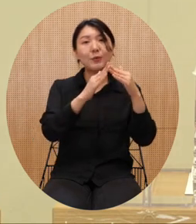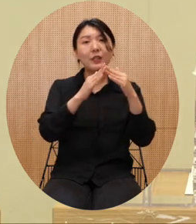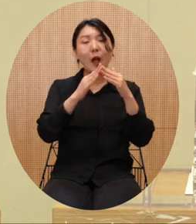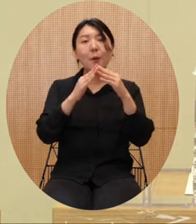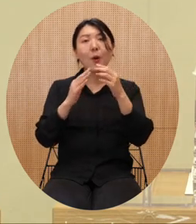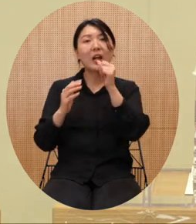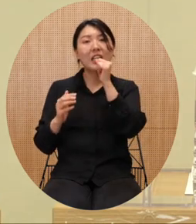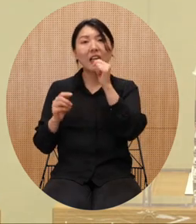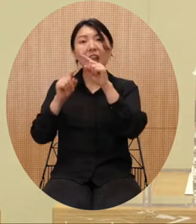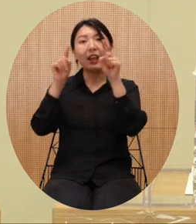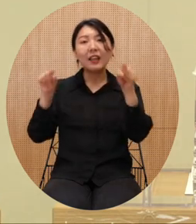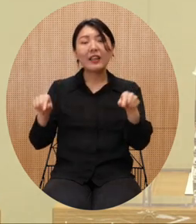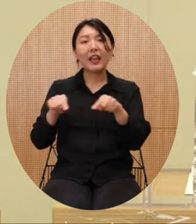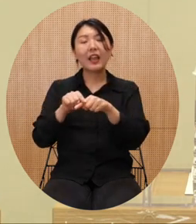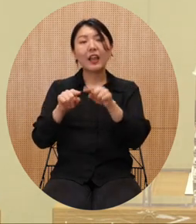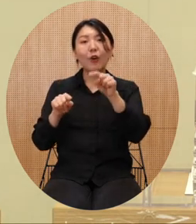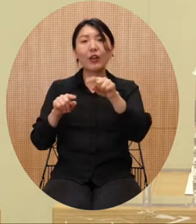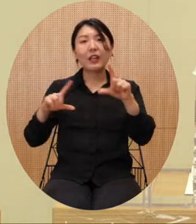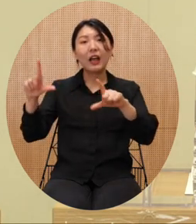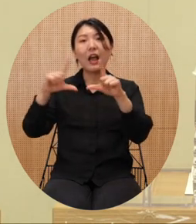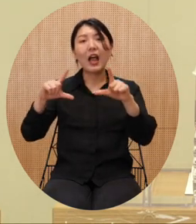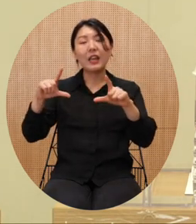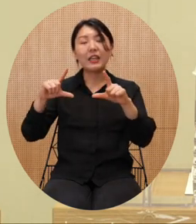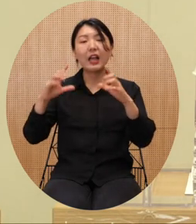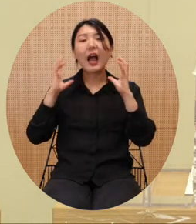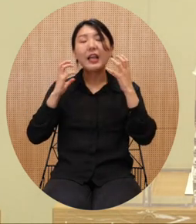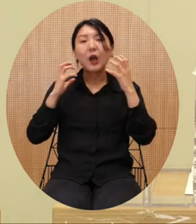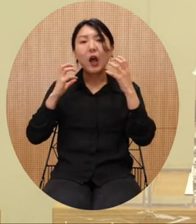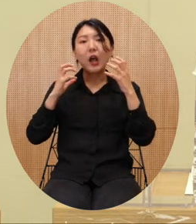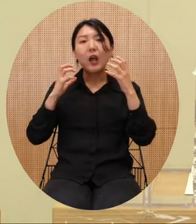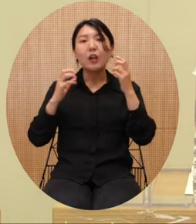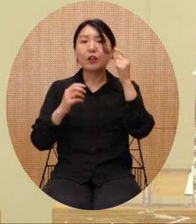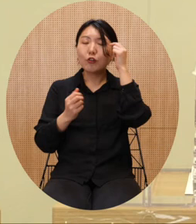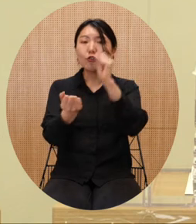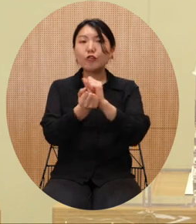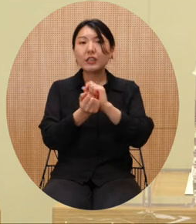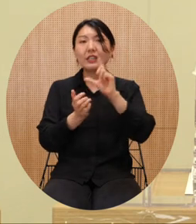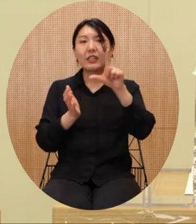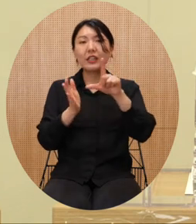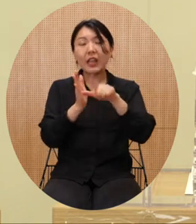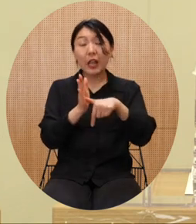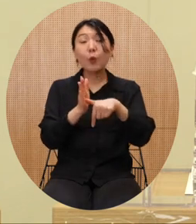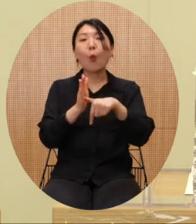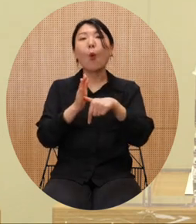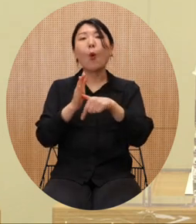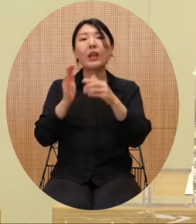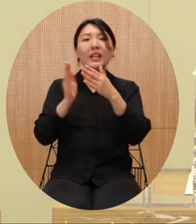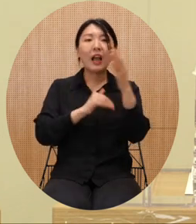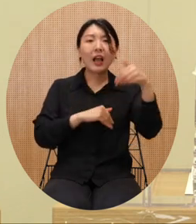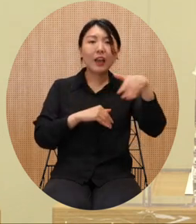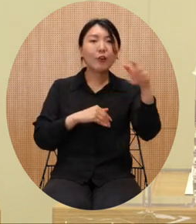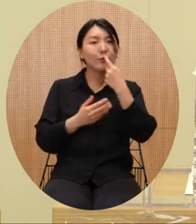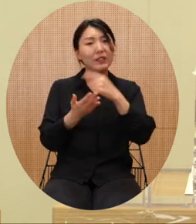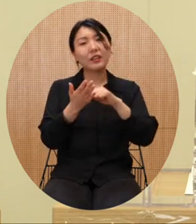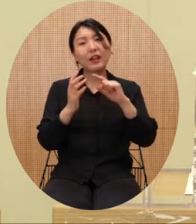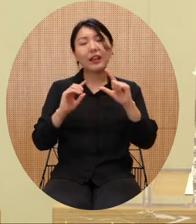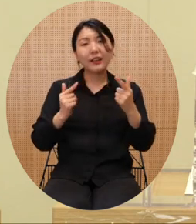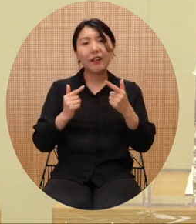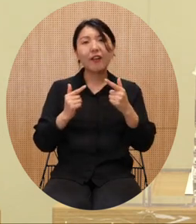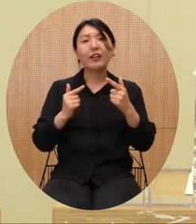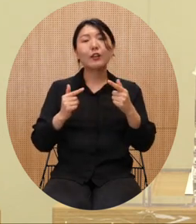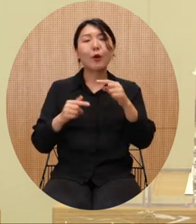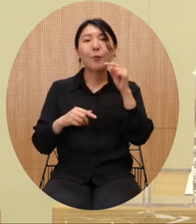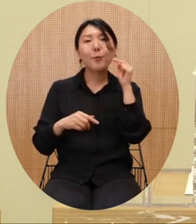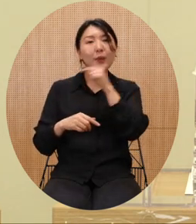등 극단적인 주거 빈곤에 처한 아동 가구와 같이 연구를 할 때도 이사가 굉장히 쉽지가 않았습니다. 그렇기